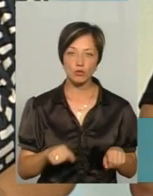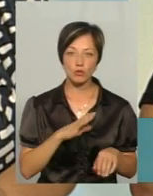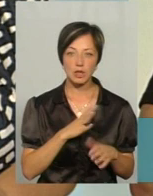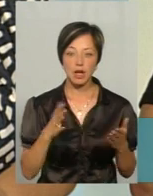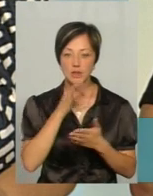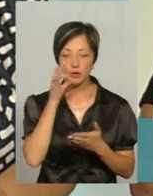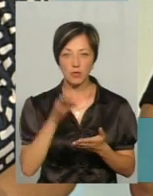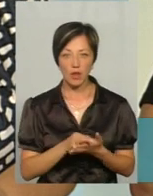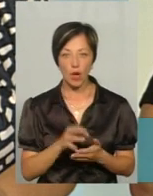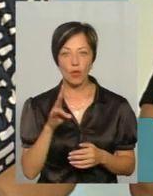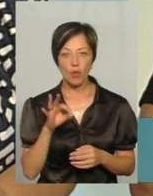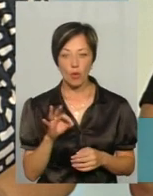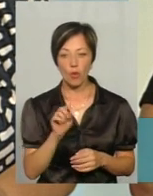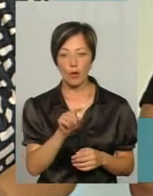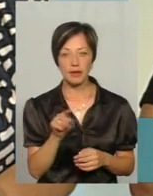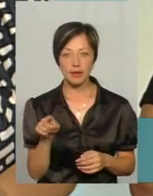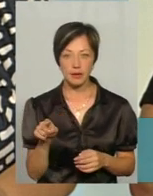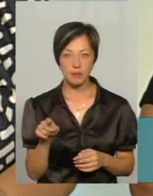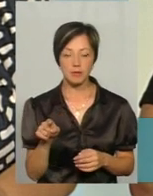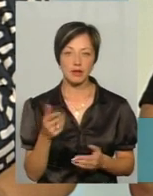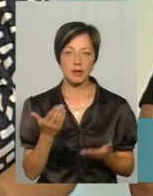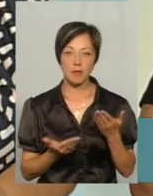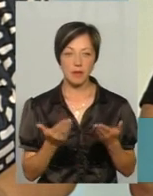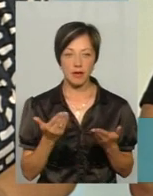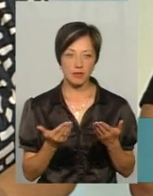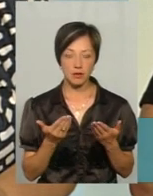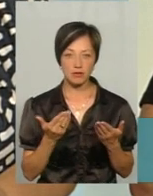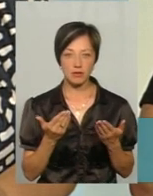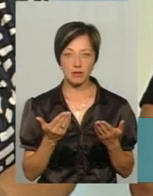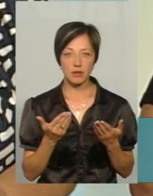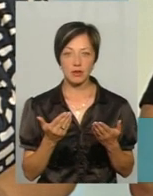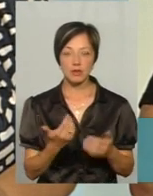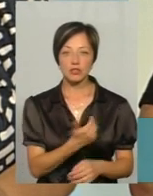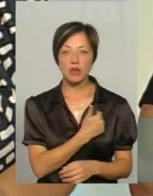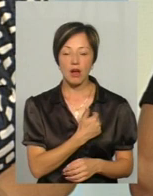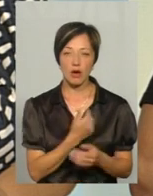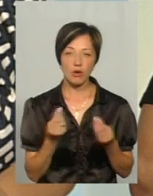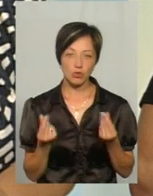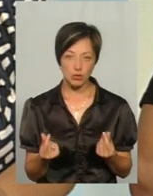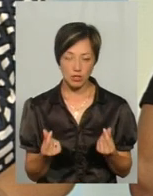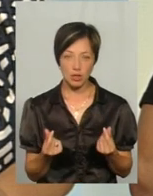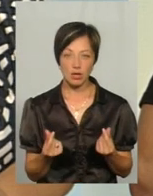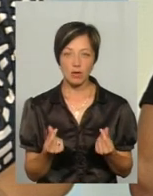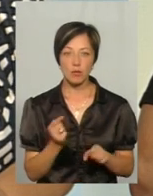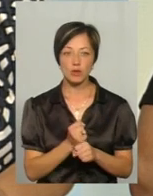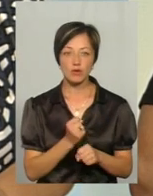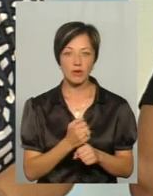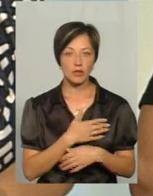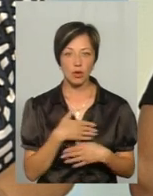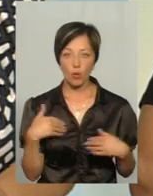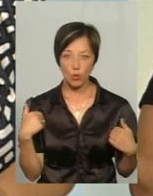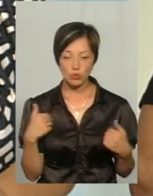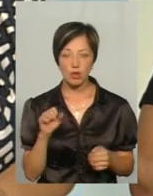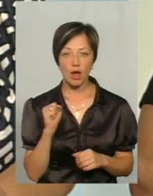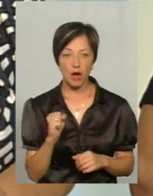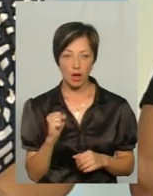якась відповідальність, але їм, напевно, очі затуляла жага до грошей тим, що вони працювати не хочуть,